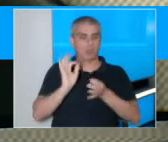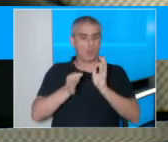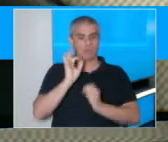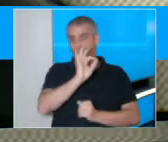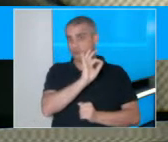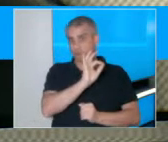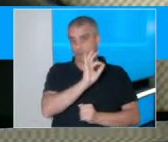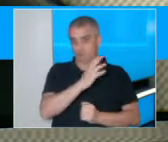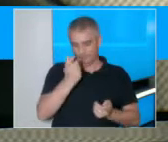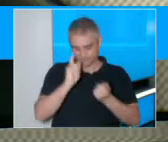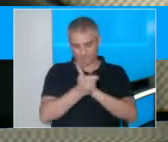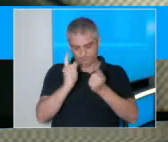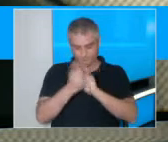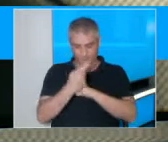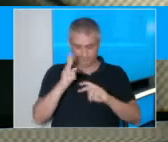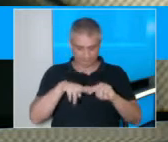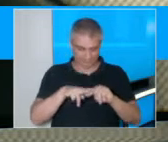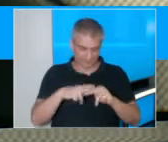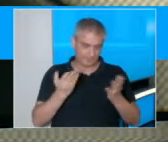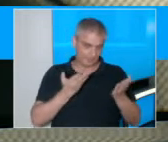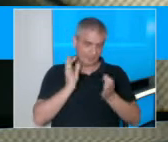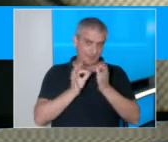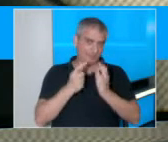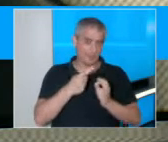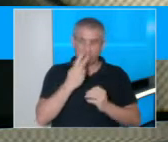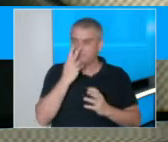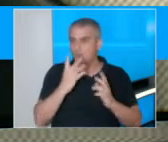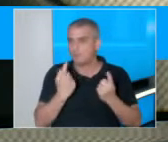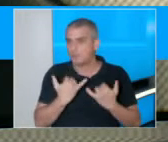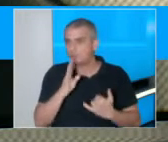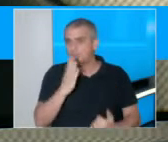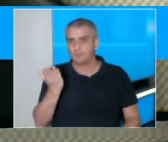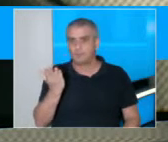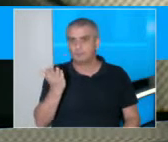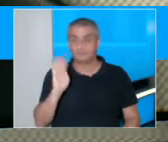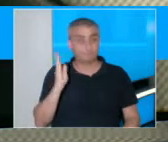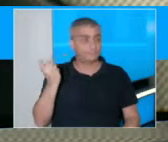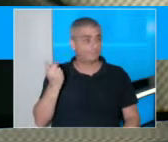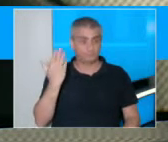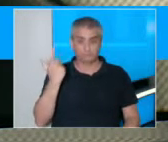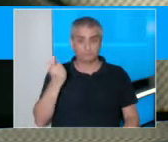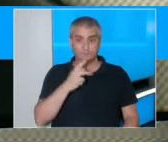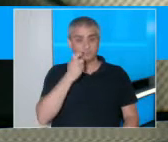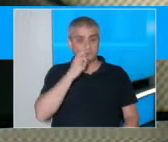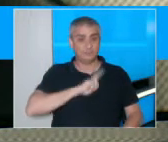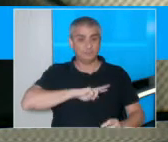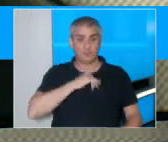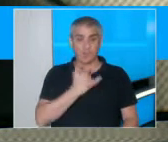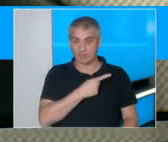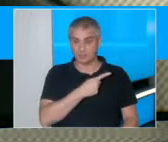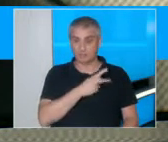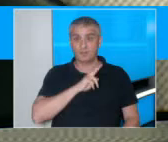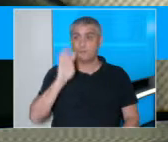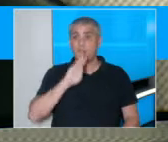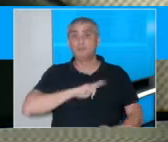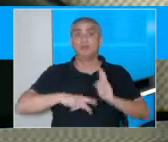הדין שלו, שחלקם הוחלפו אחר כך, ביחס לפרקליטות, ותראה מה עובר על נתניהו. נתניהו, כמה שדרי סובל כרגע, הסבל של